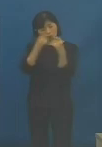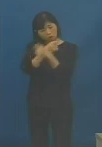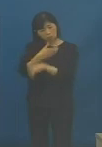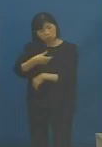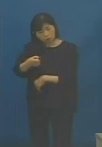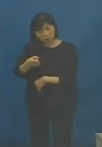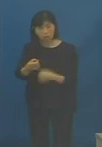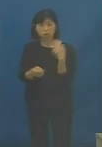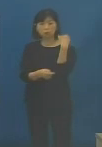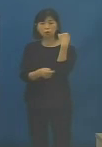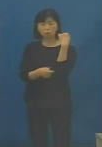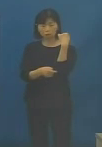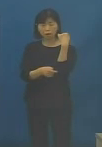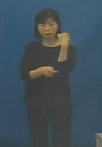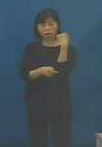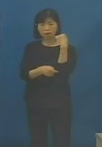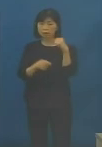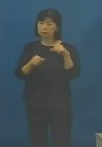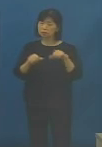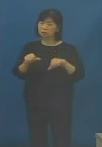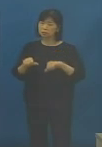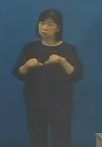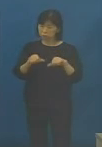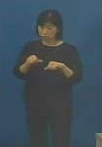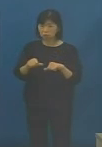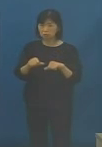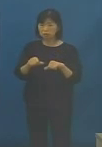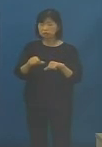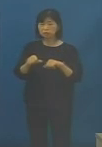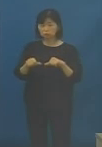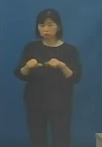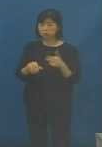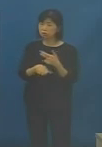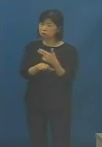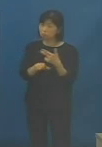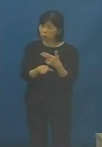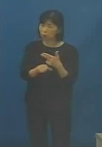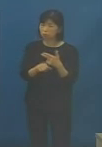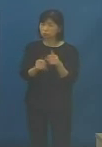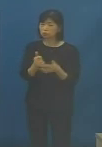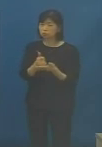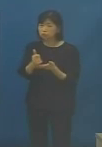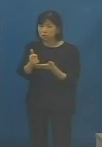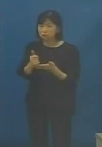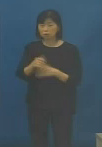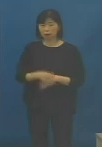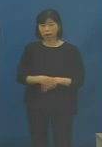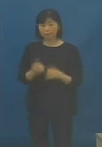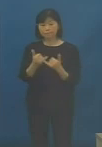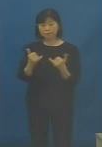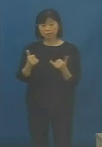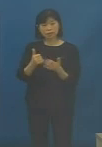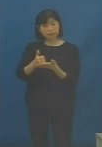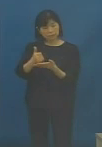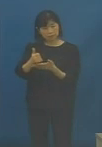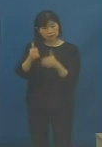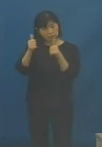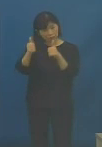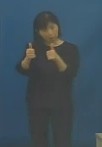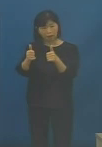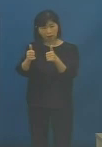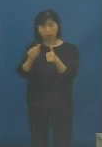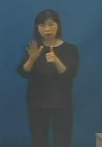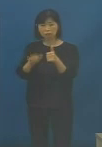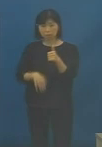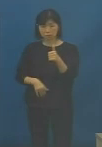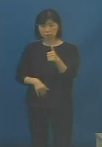自由心証主義という問題だと思うんですが、民事裁判刑事裁判があります。でそれは裁判官の自由